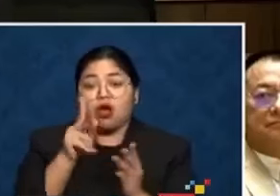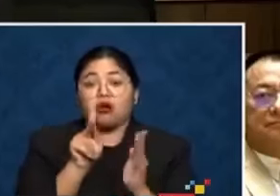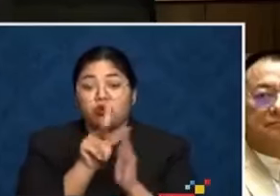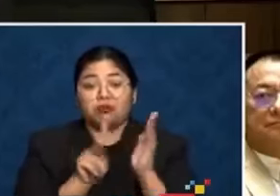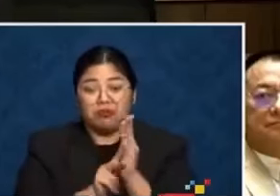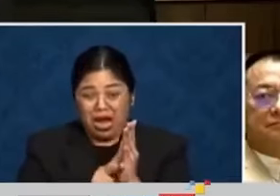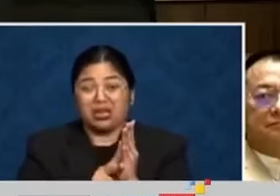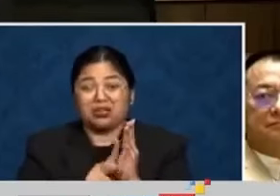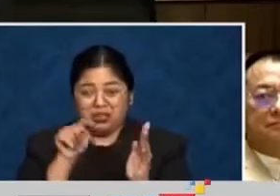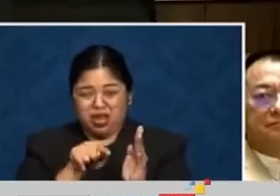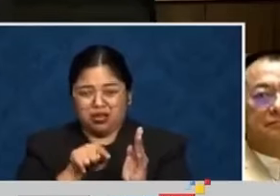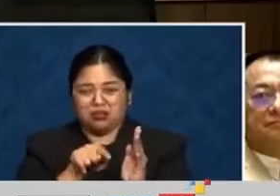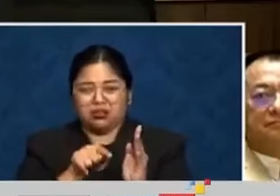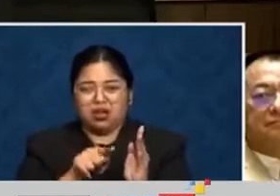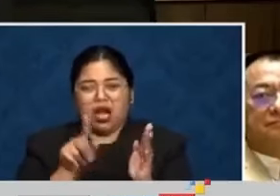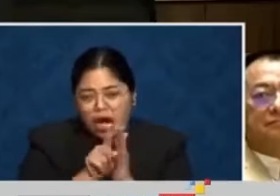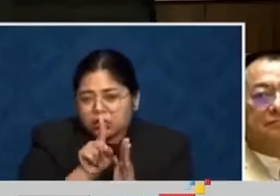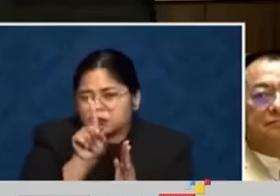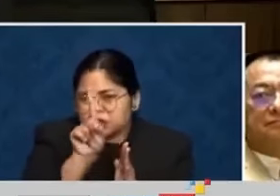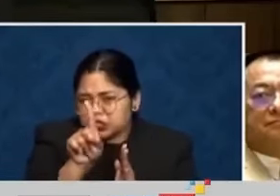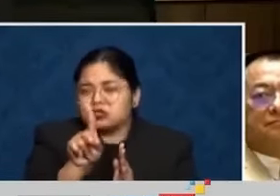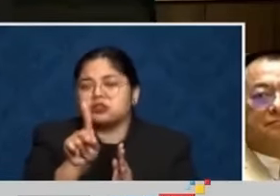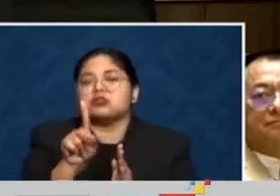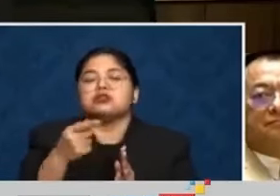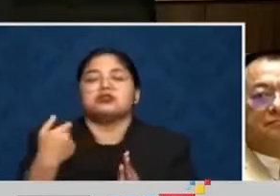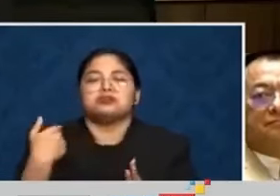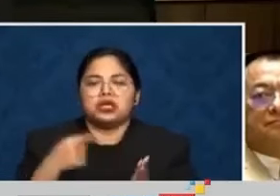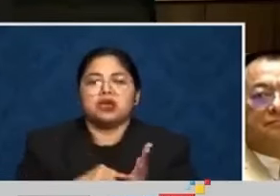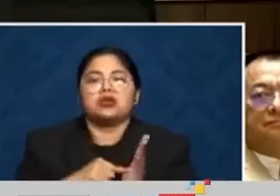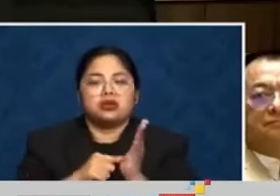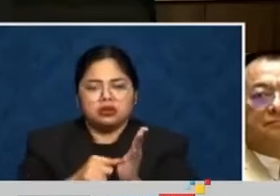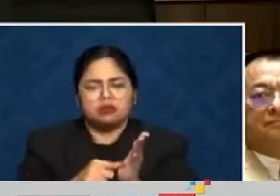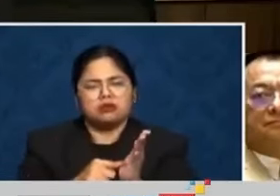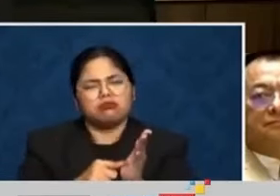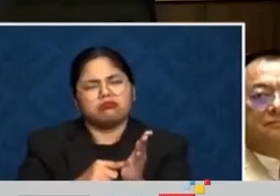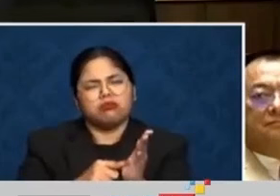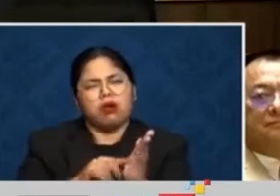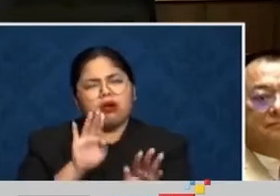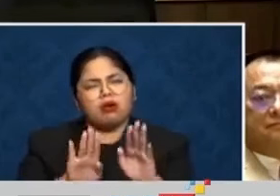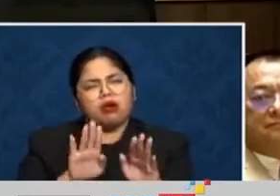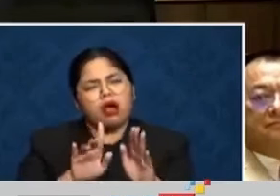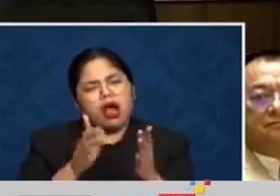ไอลอฉบับแรกเสนอมาตอนชุดที่25